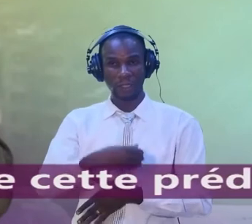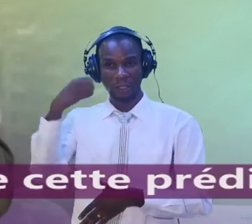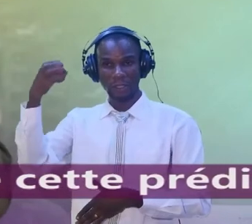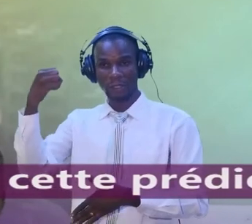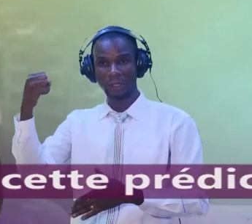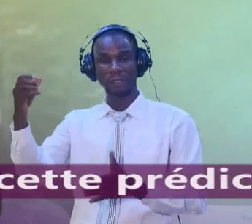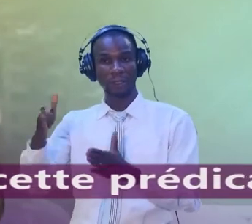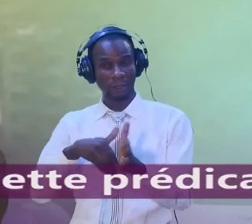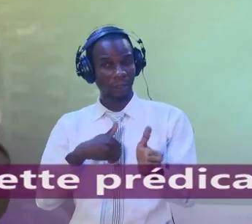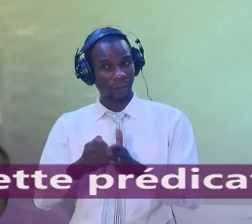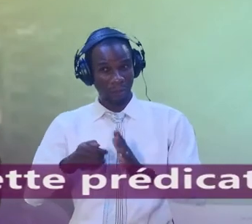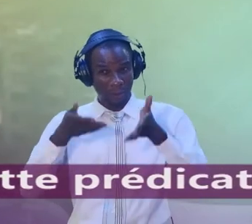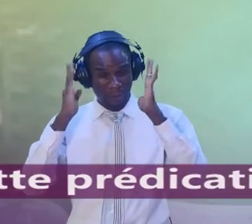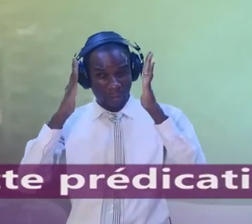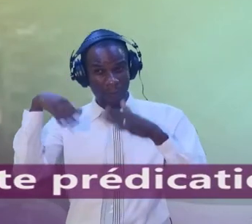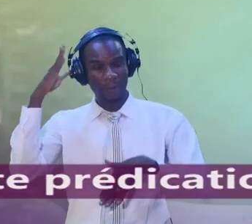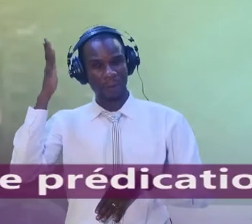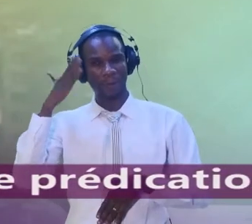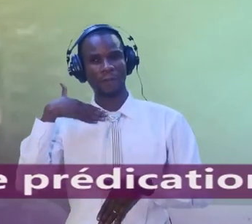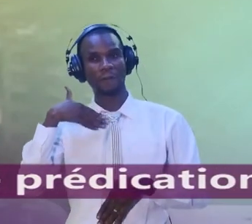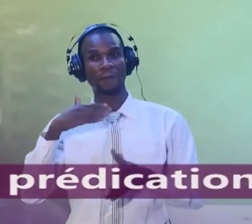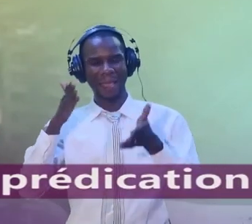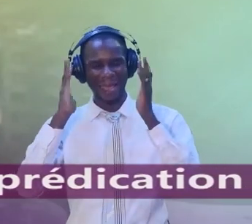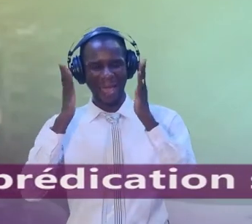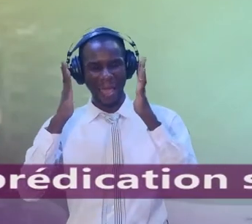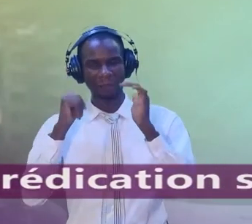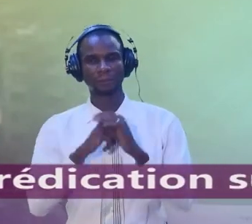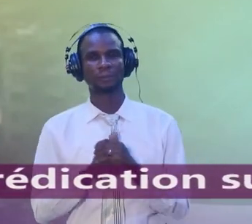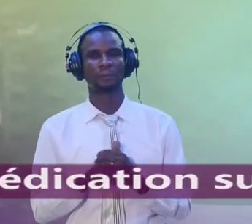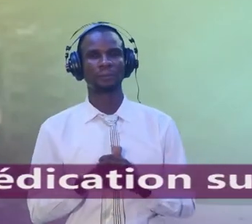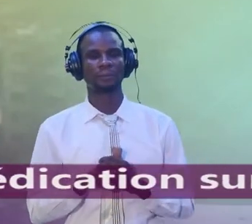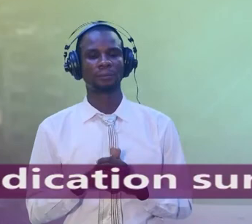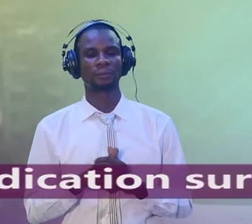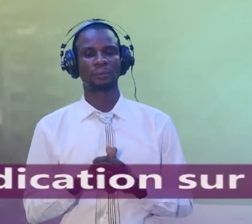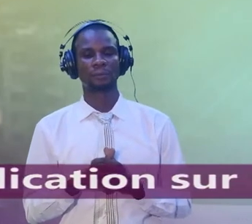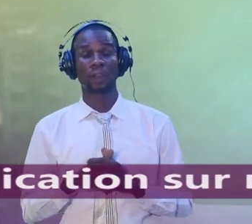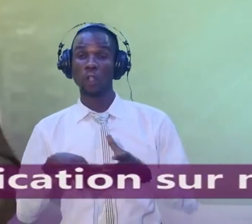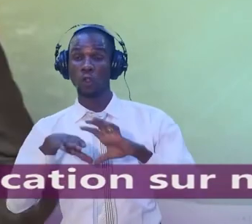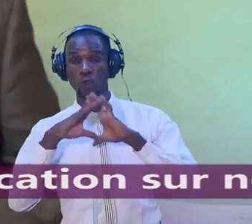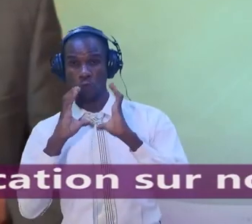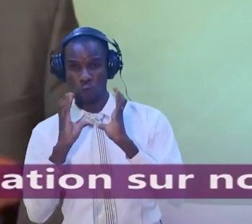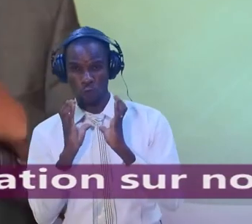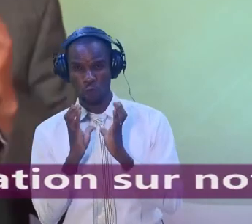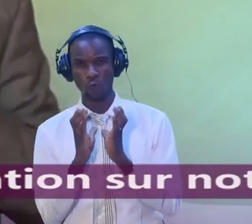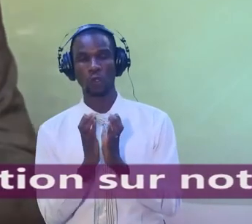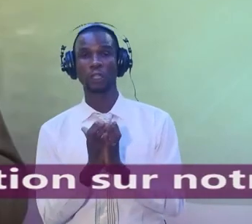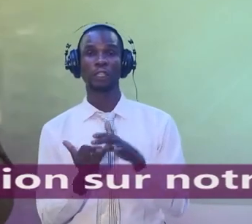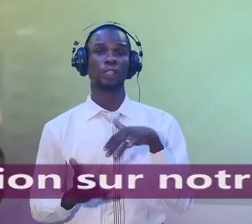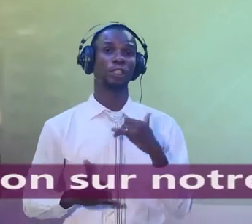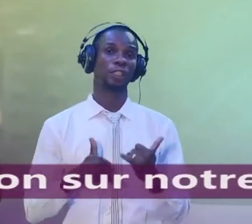uchawi zina matukio mabaya ya kiroho ya hatari